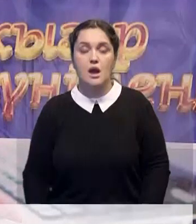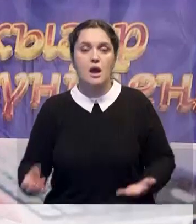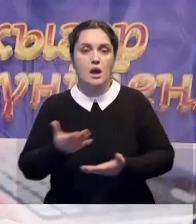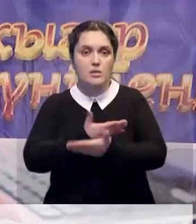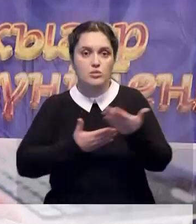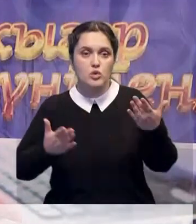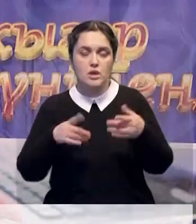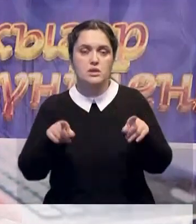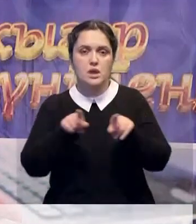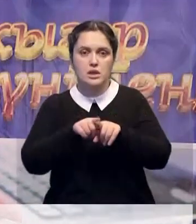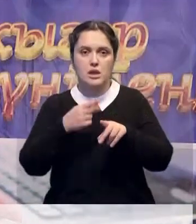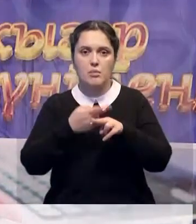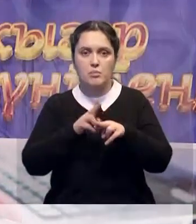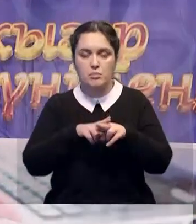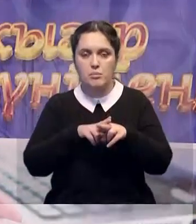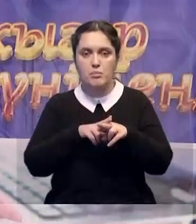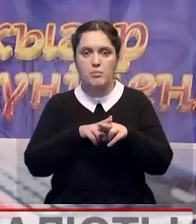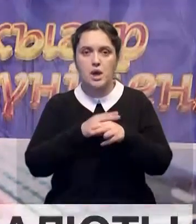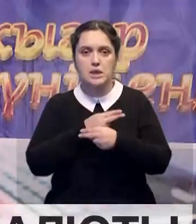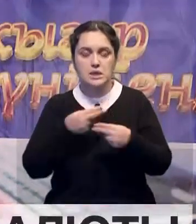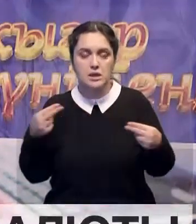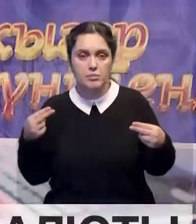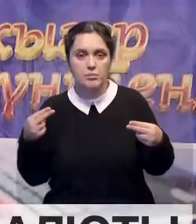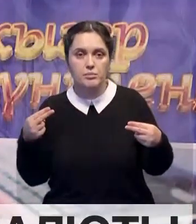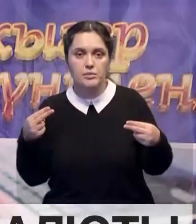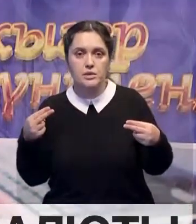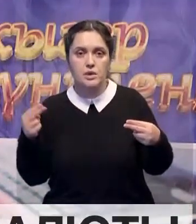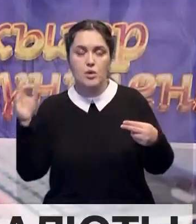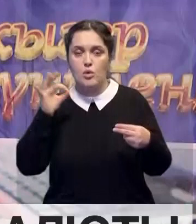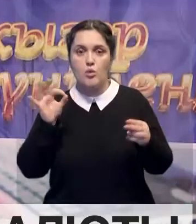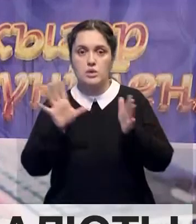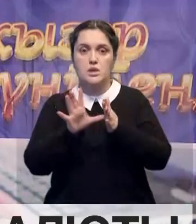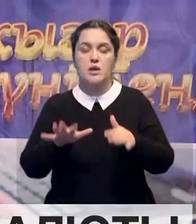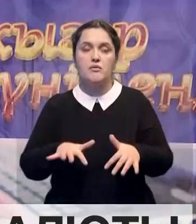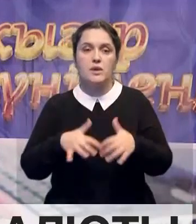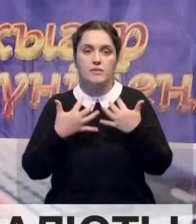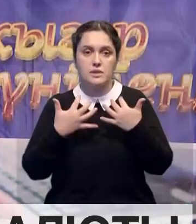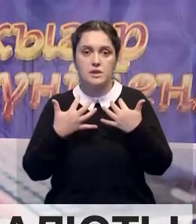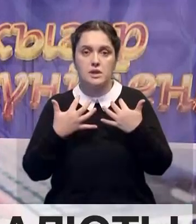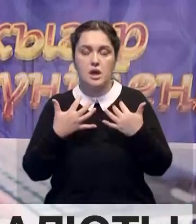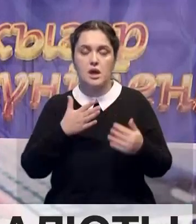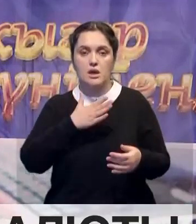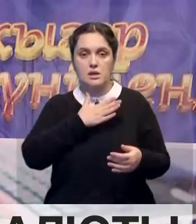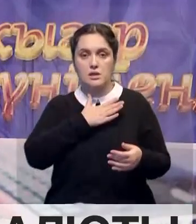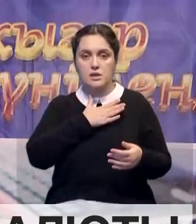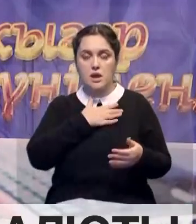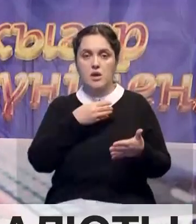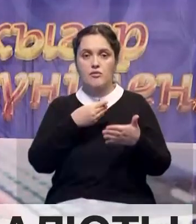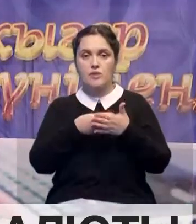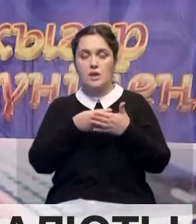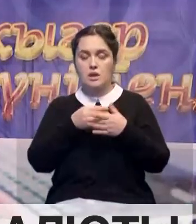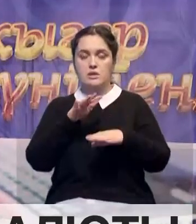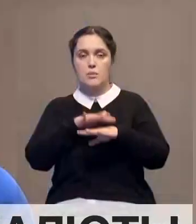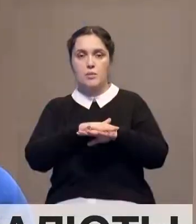актуальных злободневных тем – это цифровизация нашей